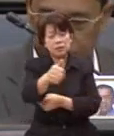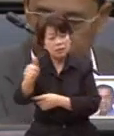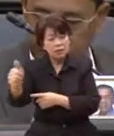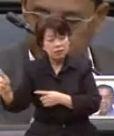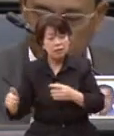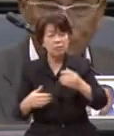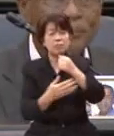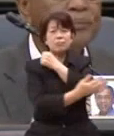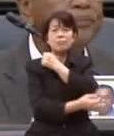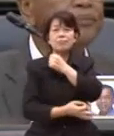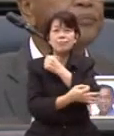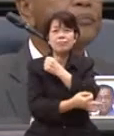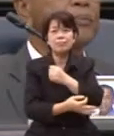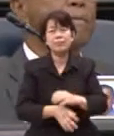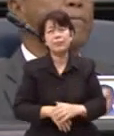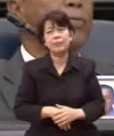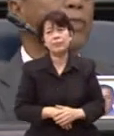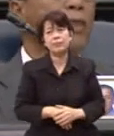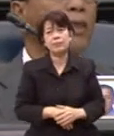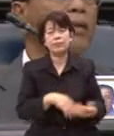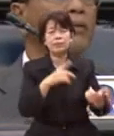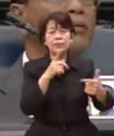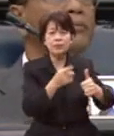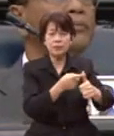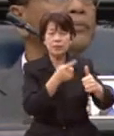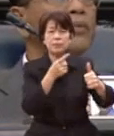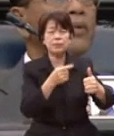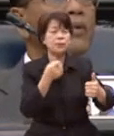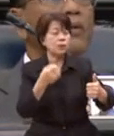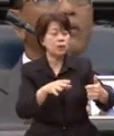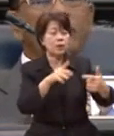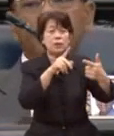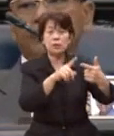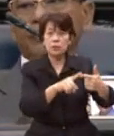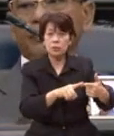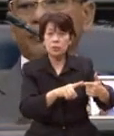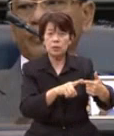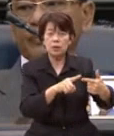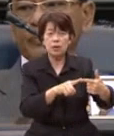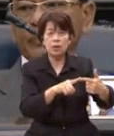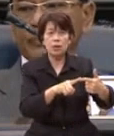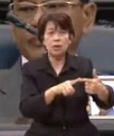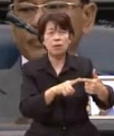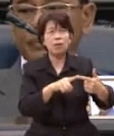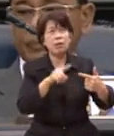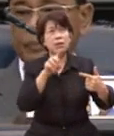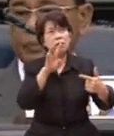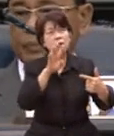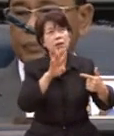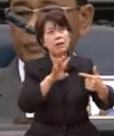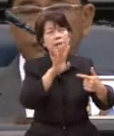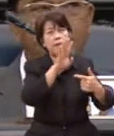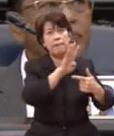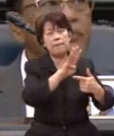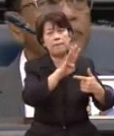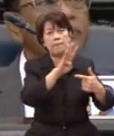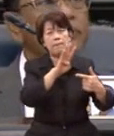itu yang pertama yang kedua kepala 45 juga yaitu